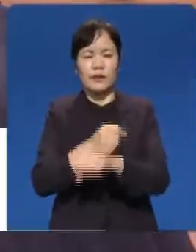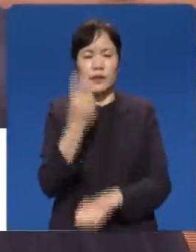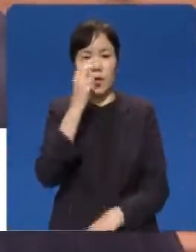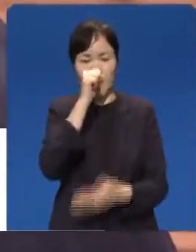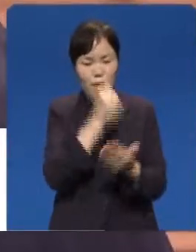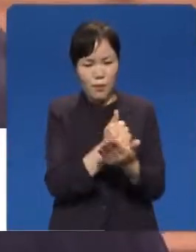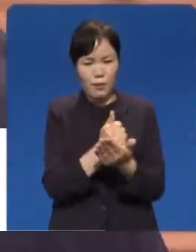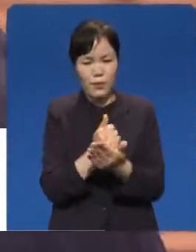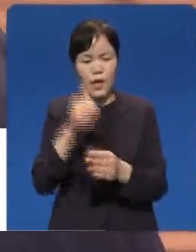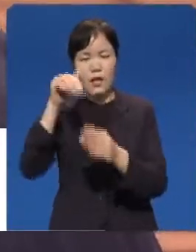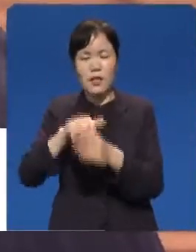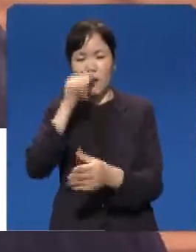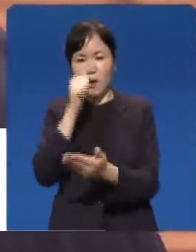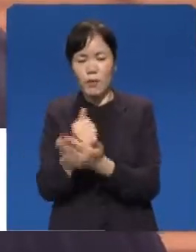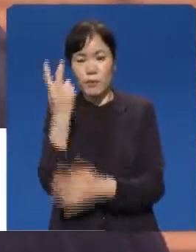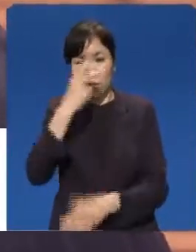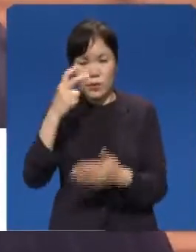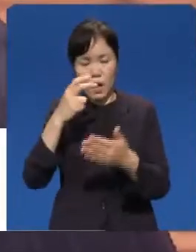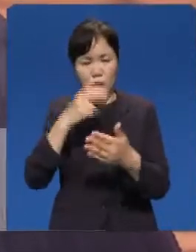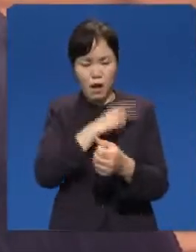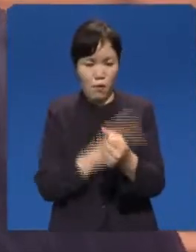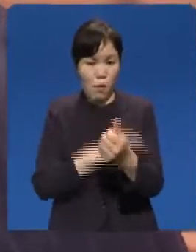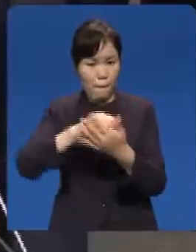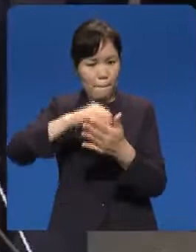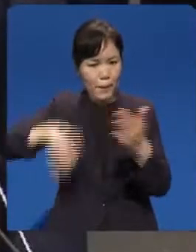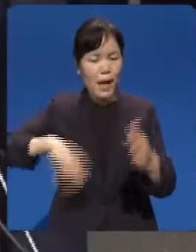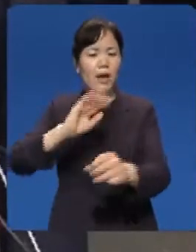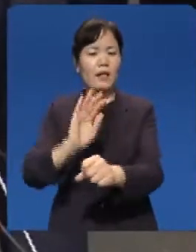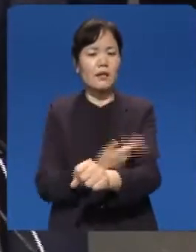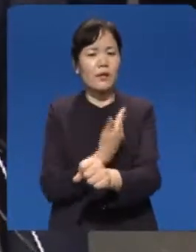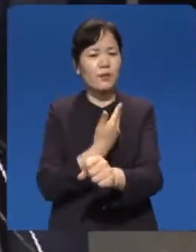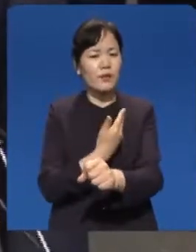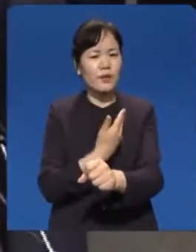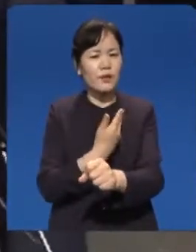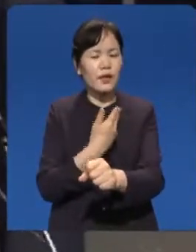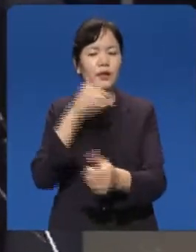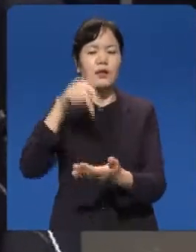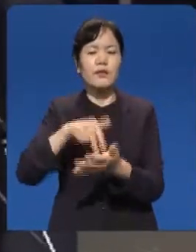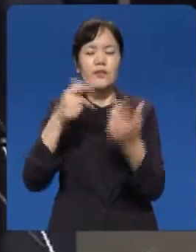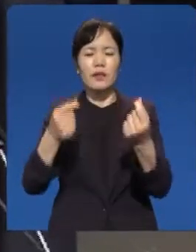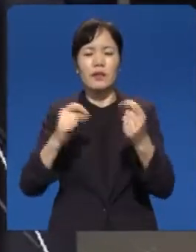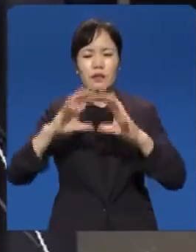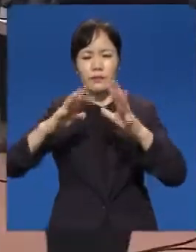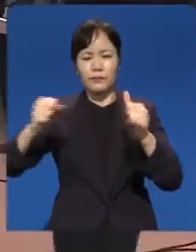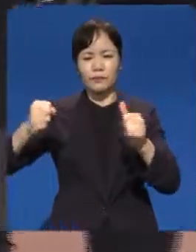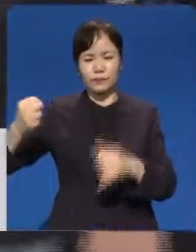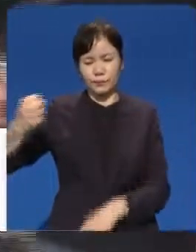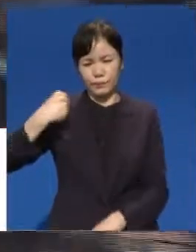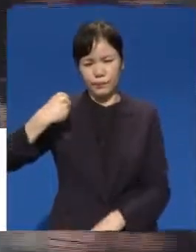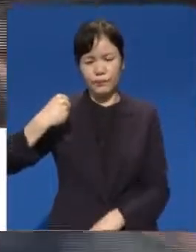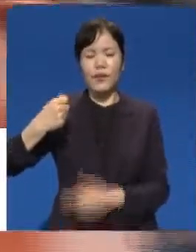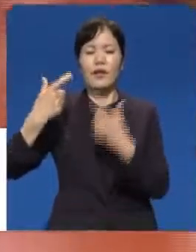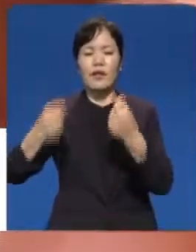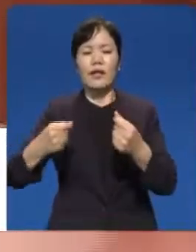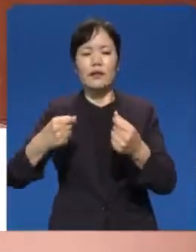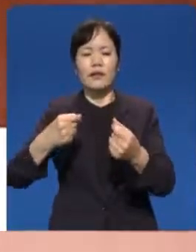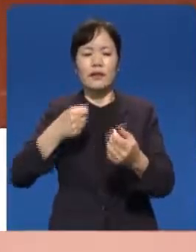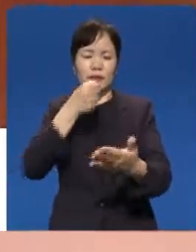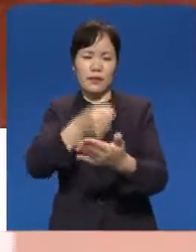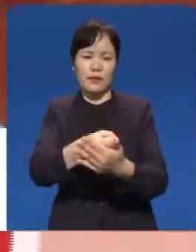범죄 수사권을 제외하는 건 잘못됐다는 걸로 해석됩니다. 국민의힘도 같은 결론을